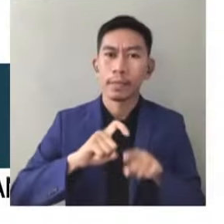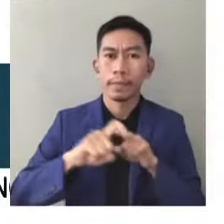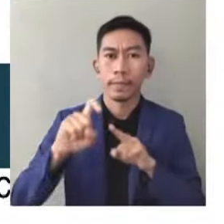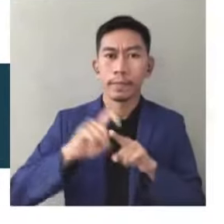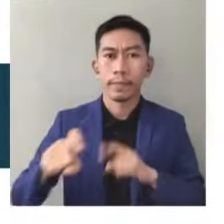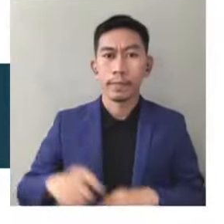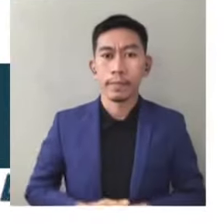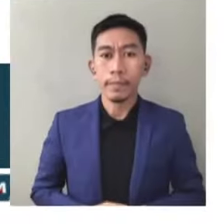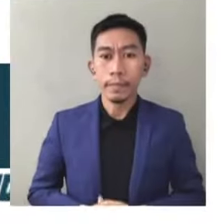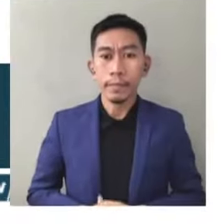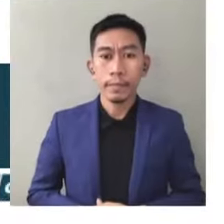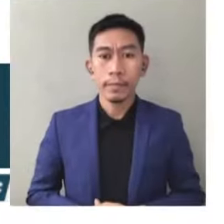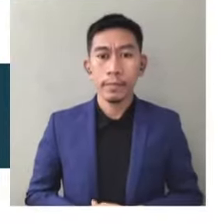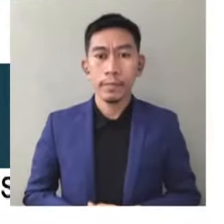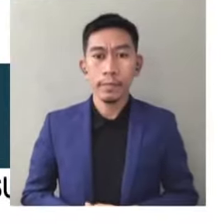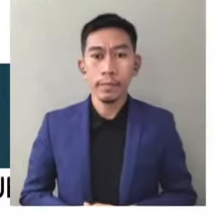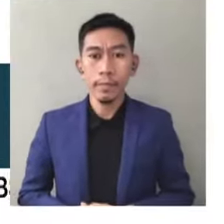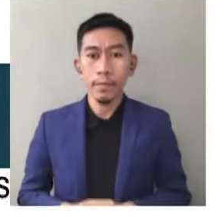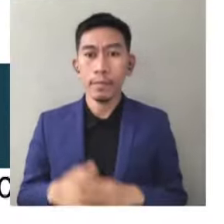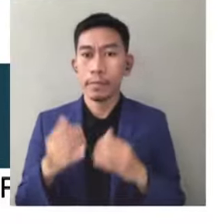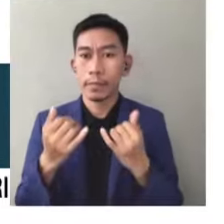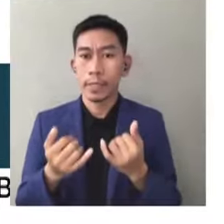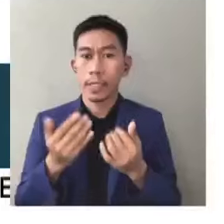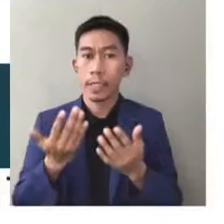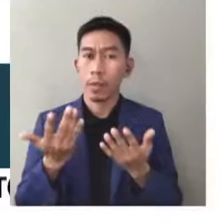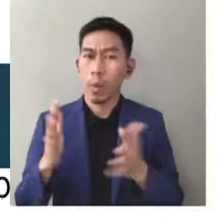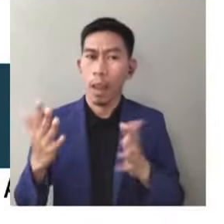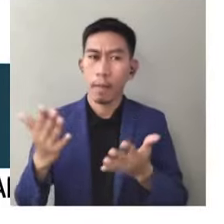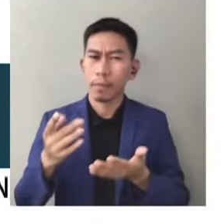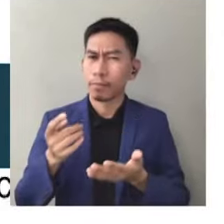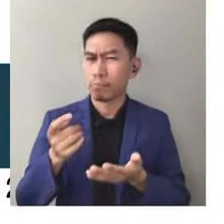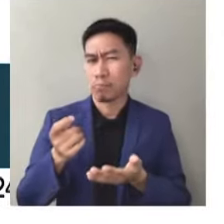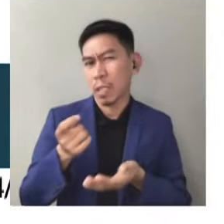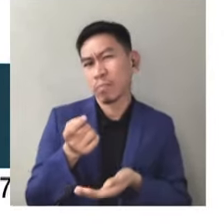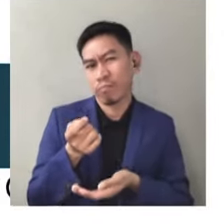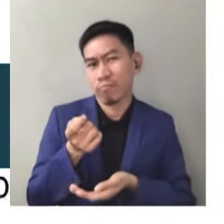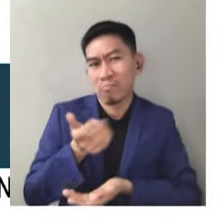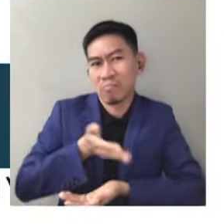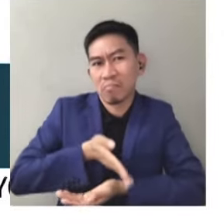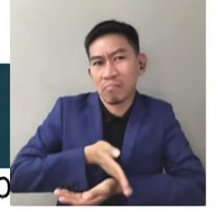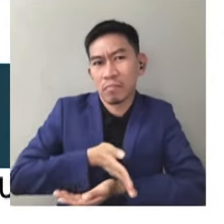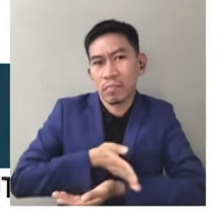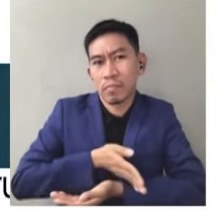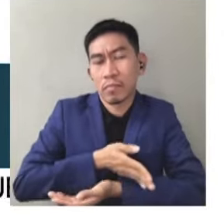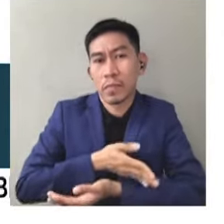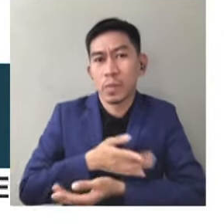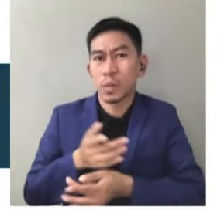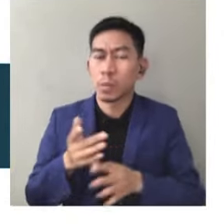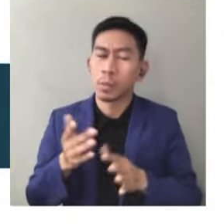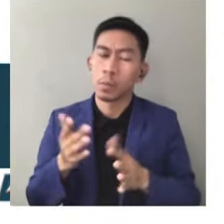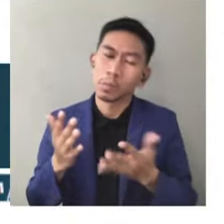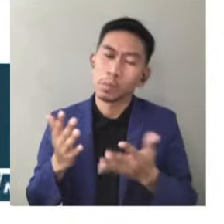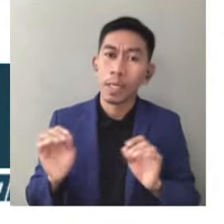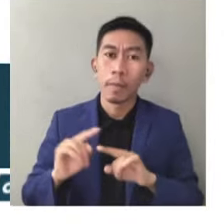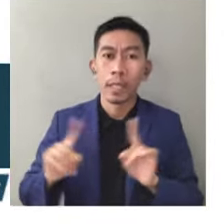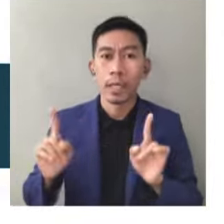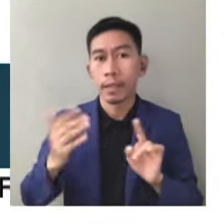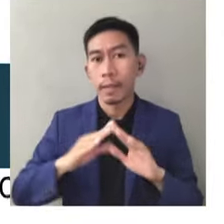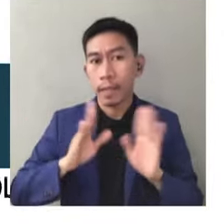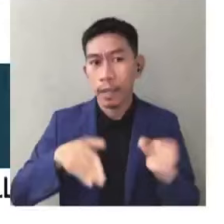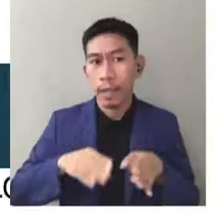Wala tayong nakikitang malaking pagbabago sa sitwasyon. On the household level, kung pagtutuloy, papatuloy natin yan.